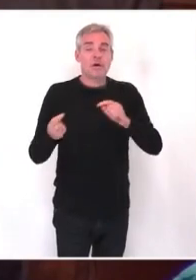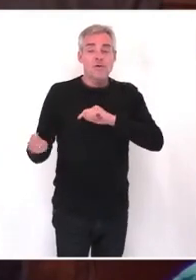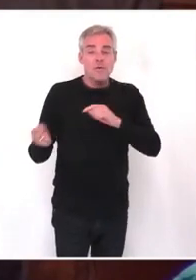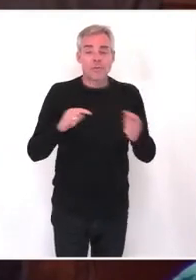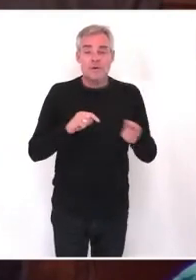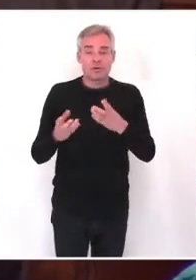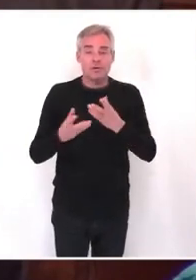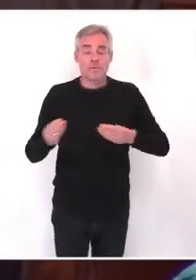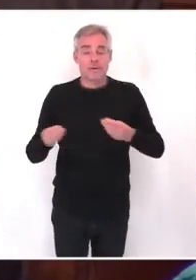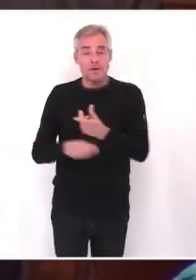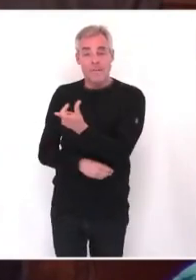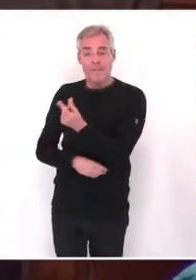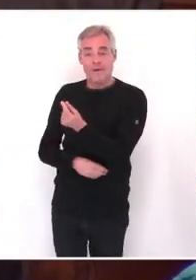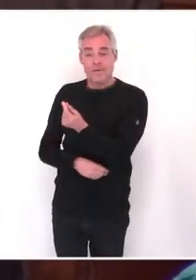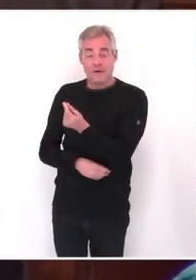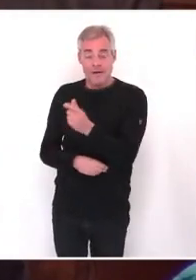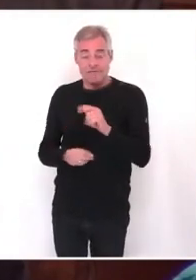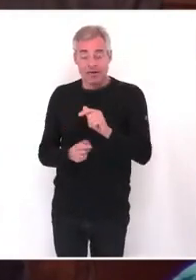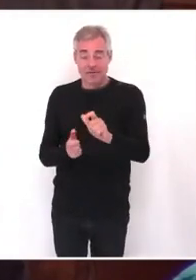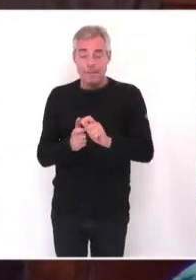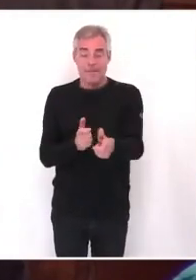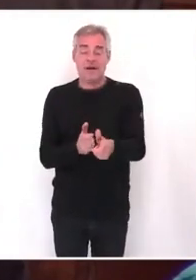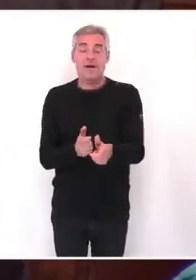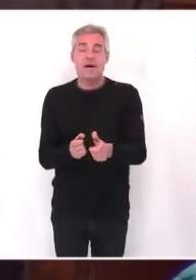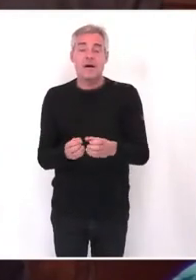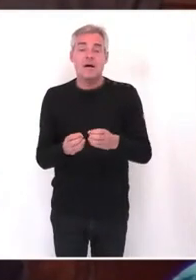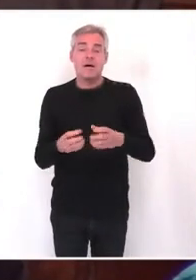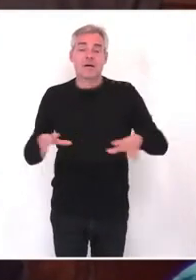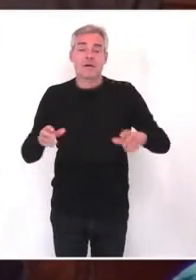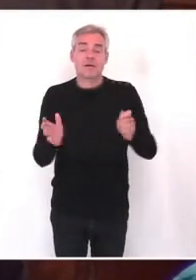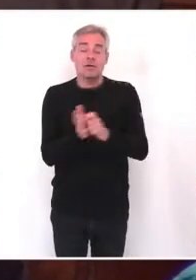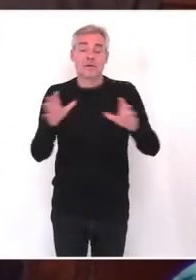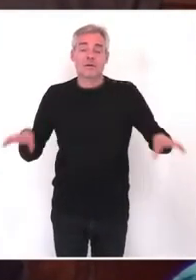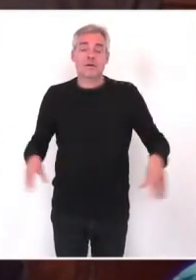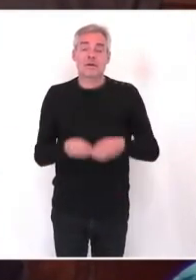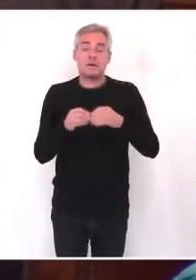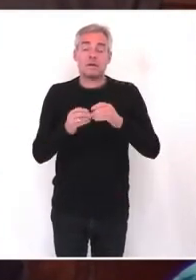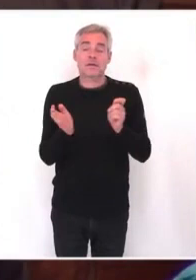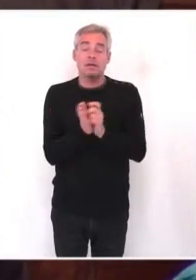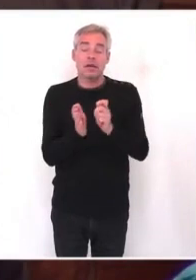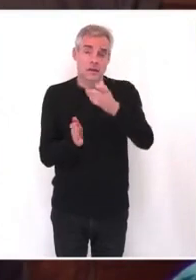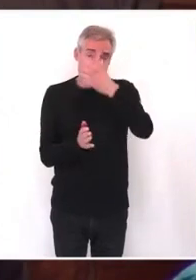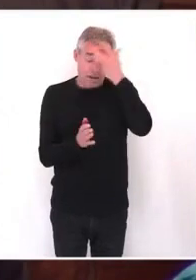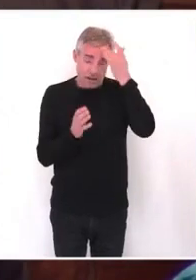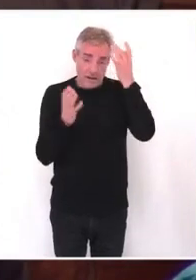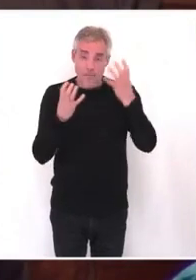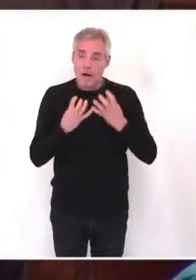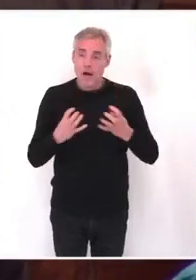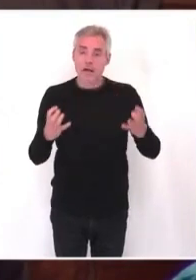et partenariale aboutira à un grand temps de synthèse plénière à l'été et